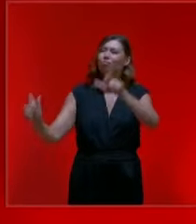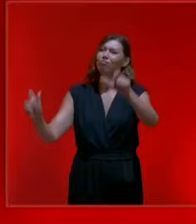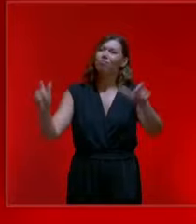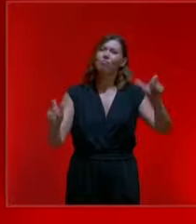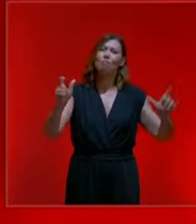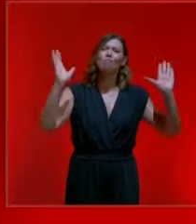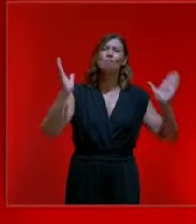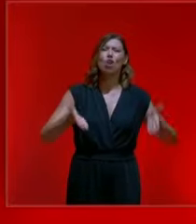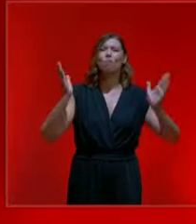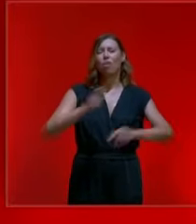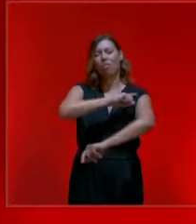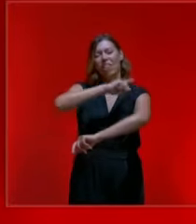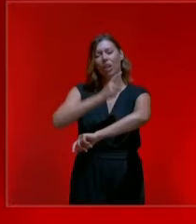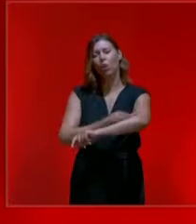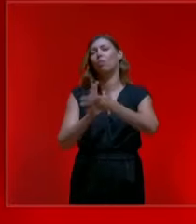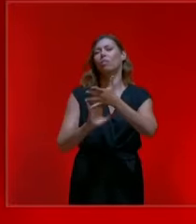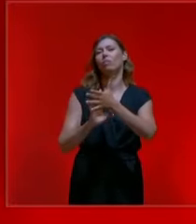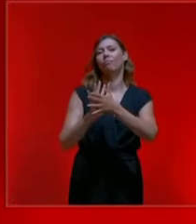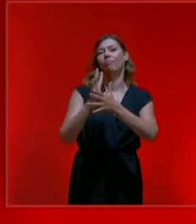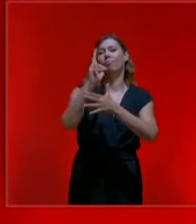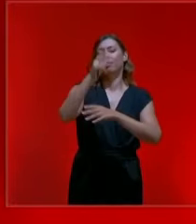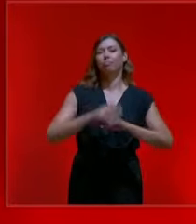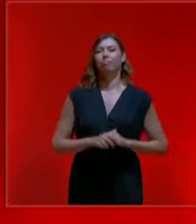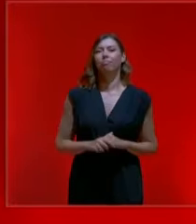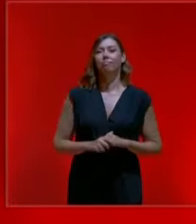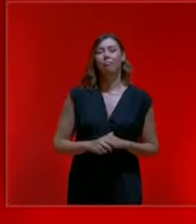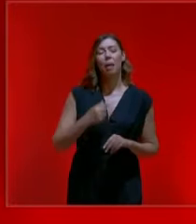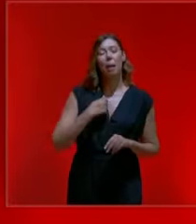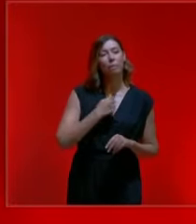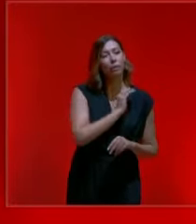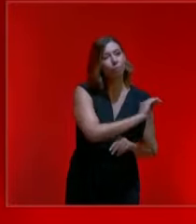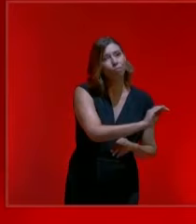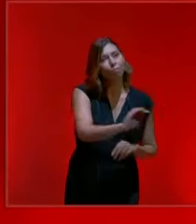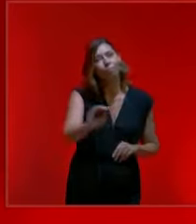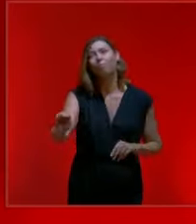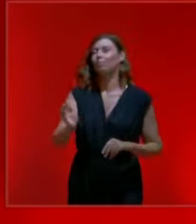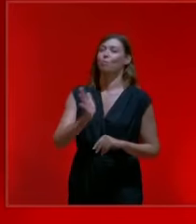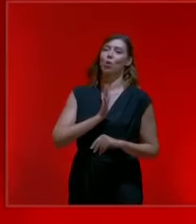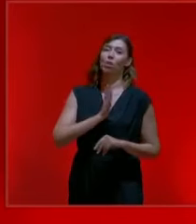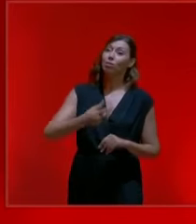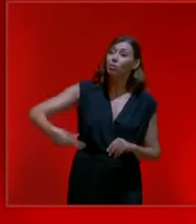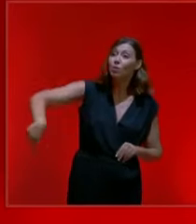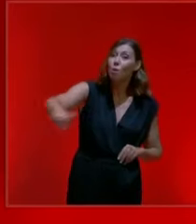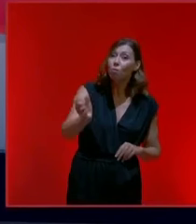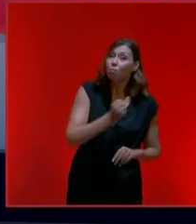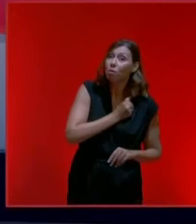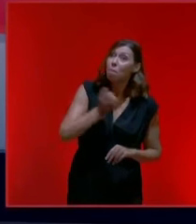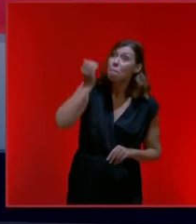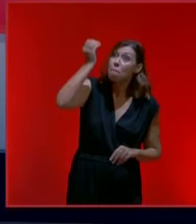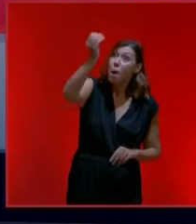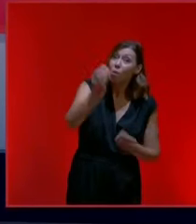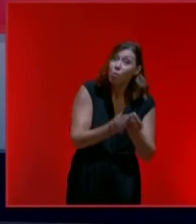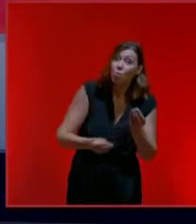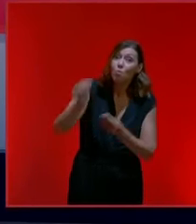δυνατότητές του. Ζητάμε από κάθε πολίτη που πιστεύει σε ένα καλύτερο μέλλον να χτίσουμε μαζί το κοινό μας σπίτι, το σπίτι